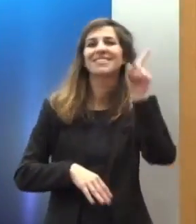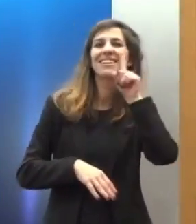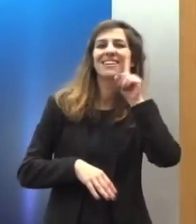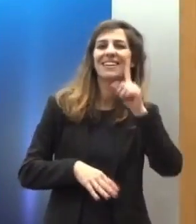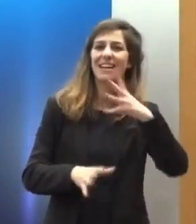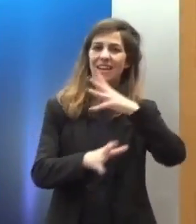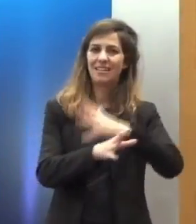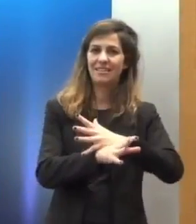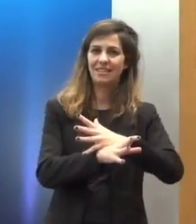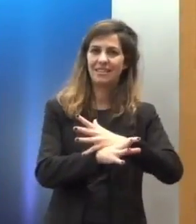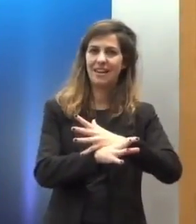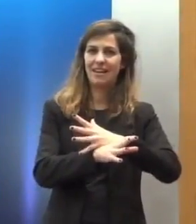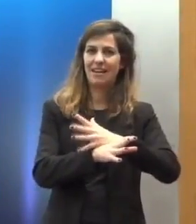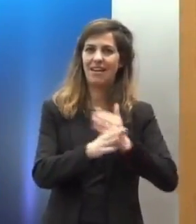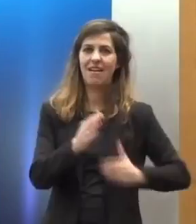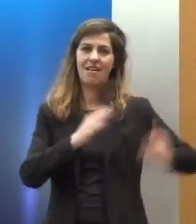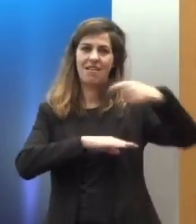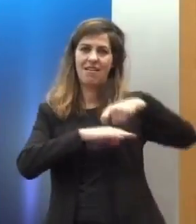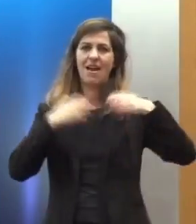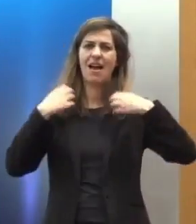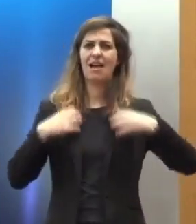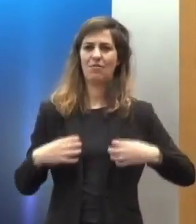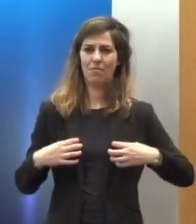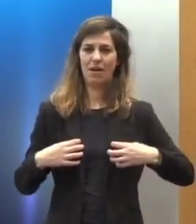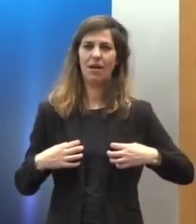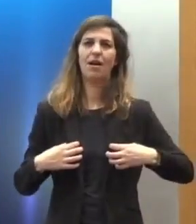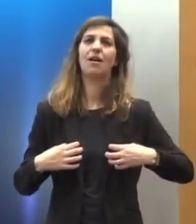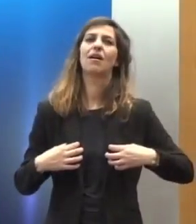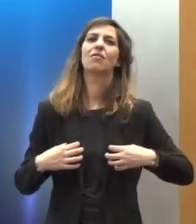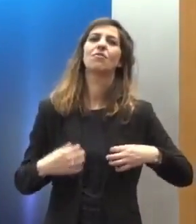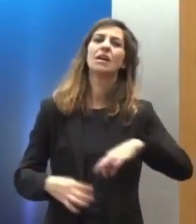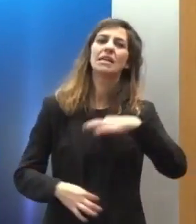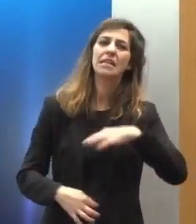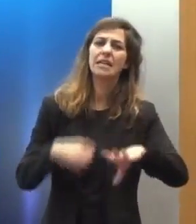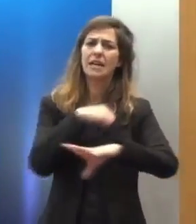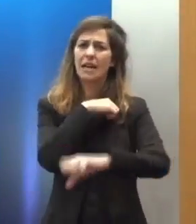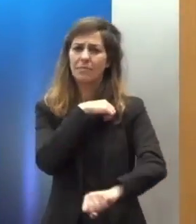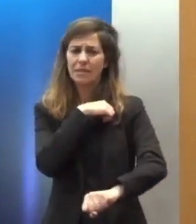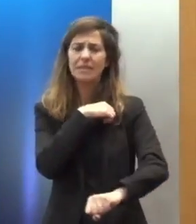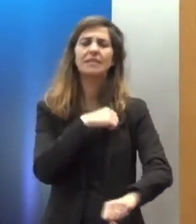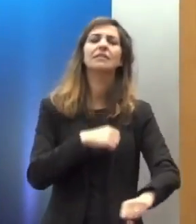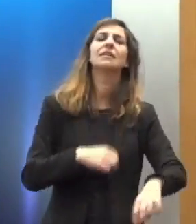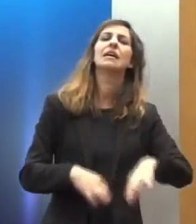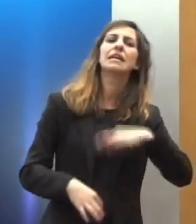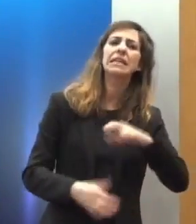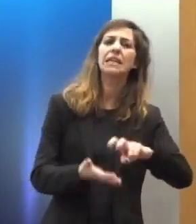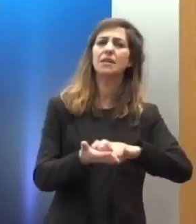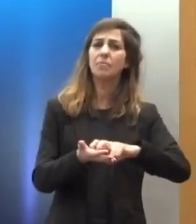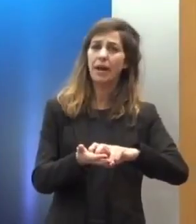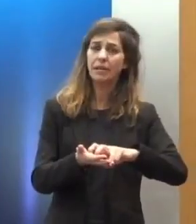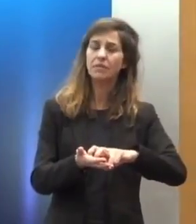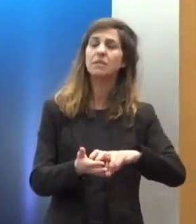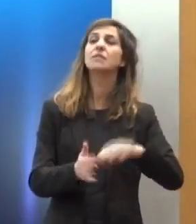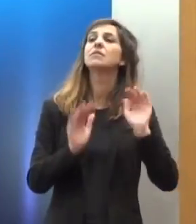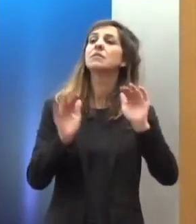Πάγου, κύριε Γενική Γραμματής, κύριοι Πρέσβεις, υψηλοί καλεσμένοι, θα ήθελα να χαιρετήσω